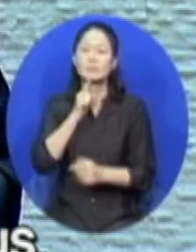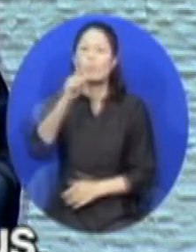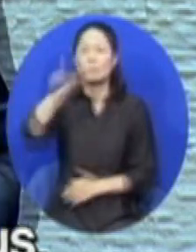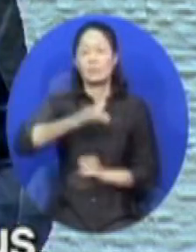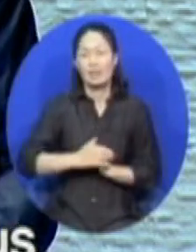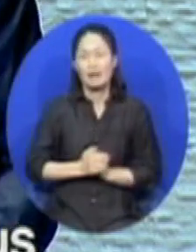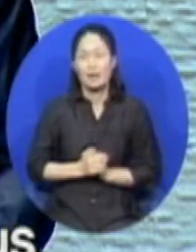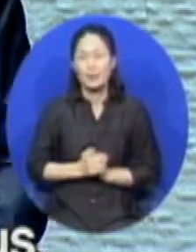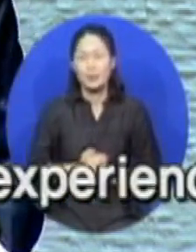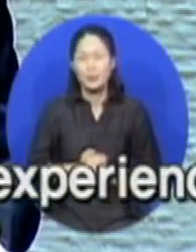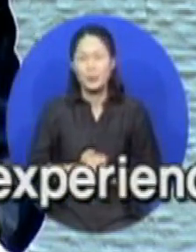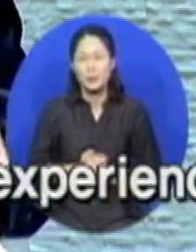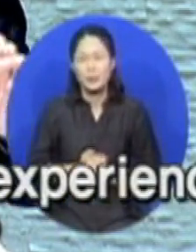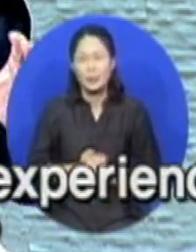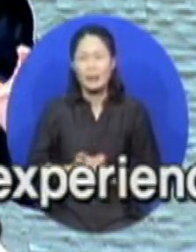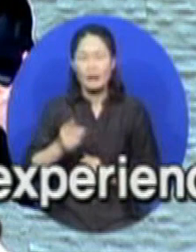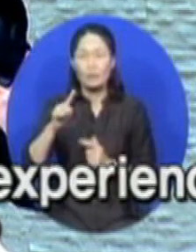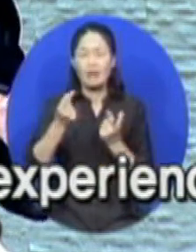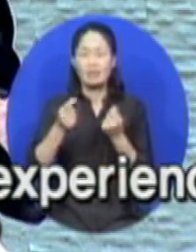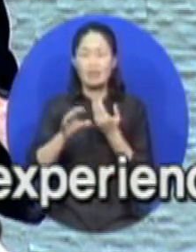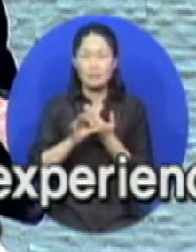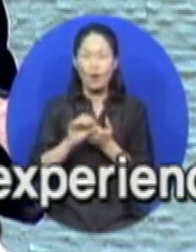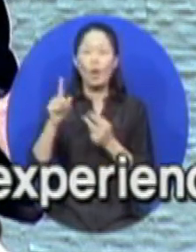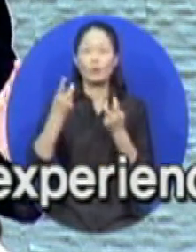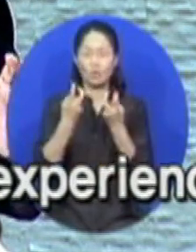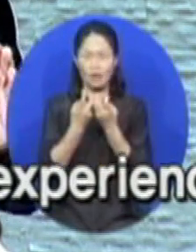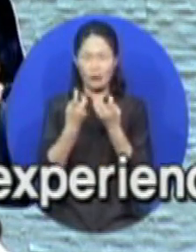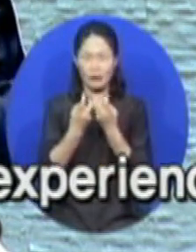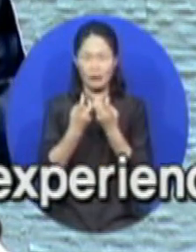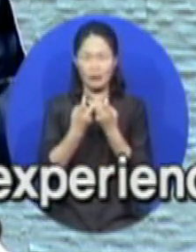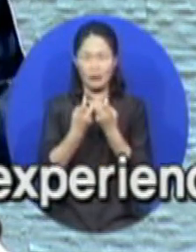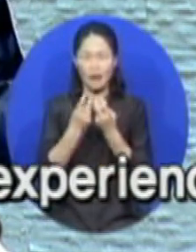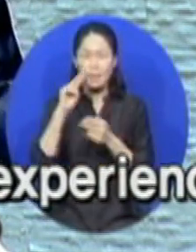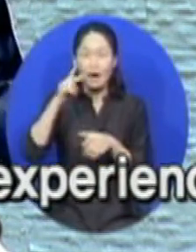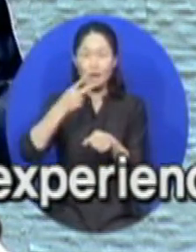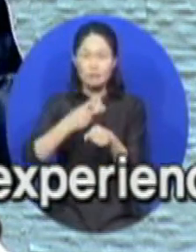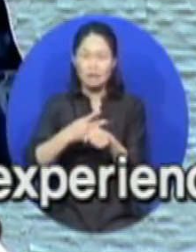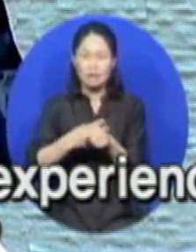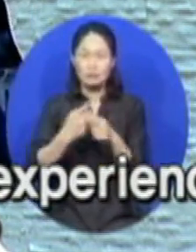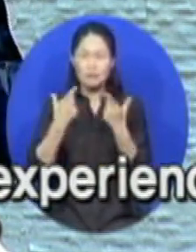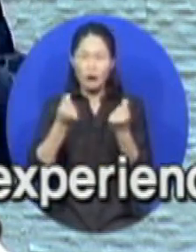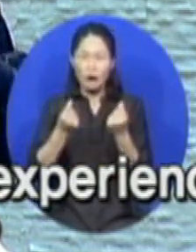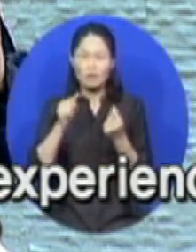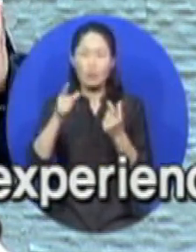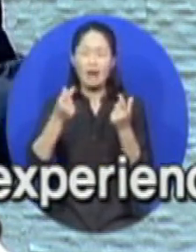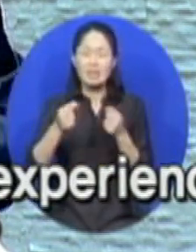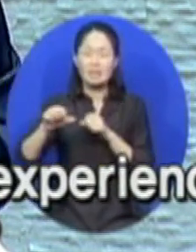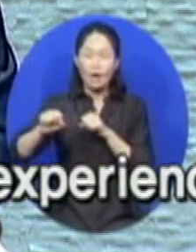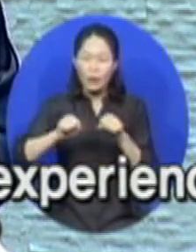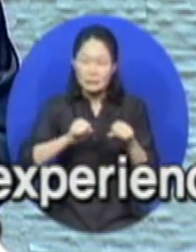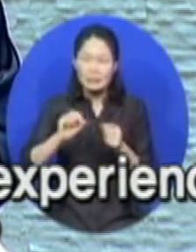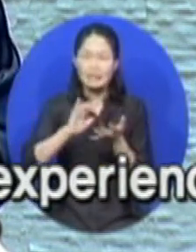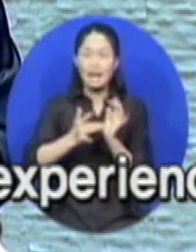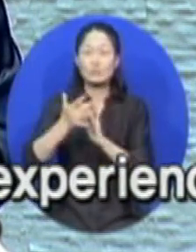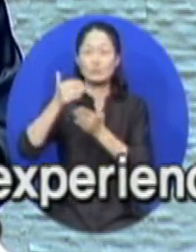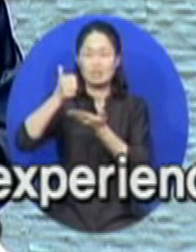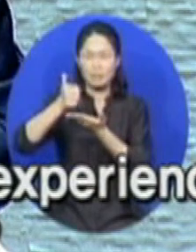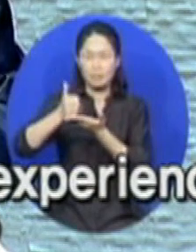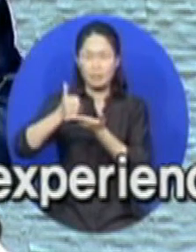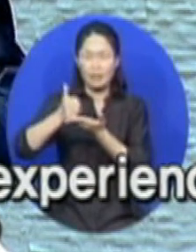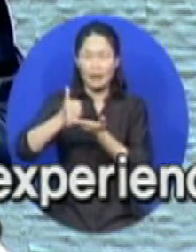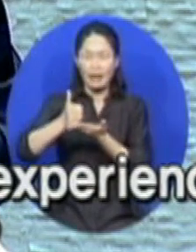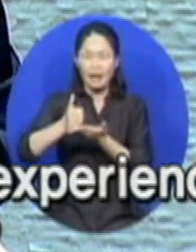했다는 겁니다 그렇다면 어떻게 사도 바울처럼 그렇게 역사 하시는 예수님의